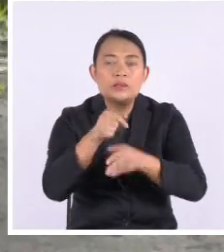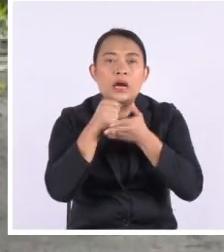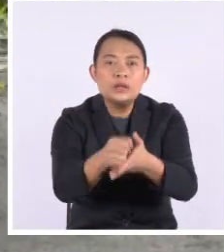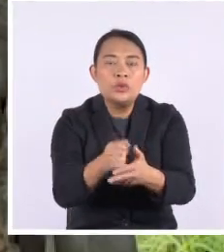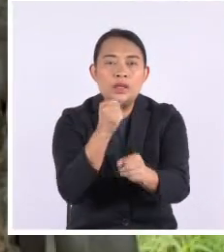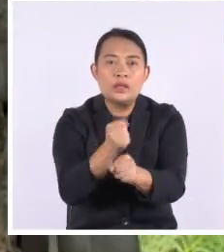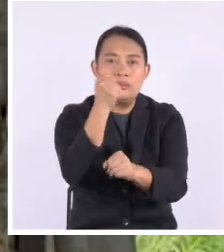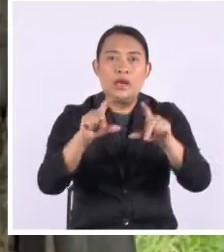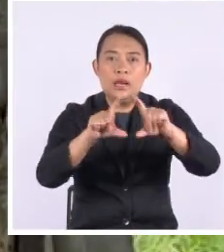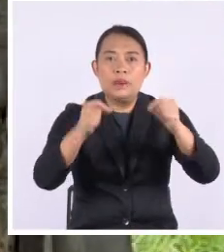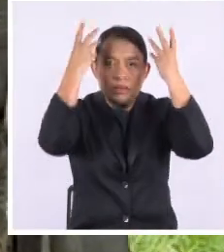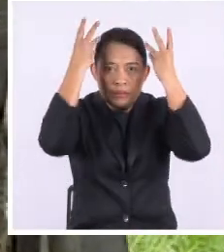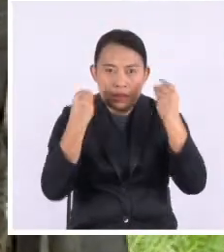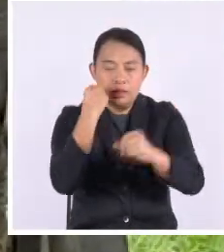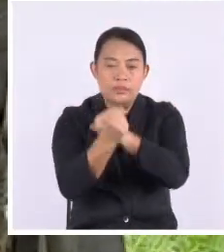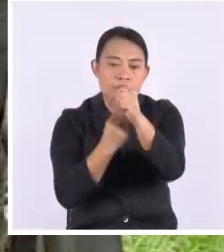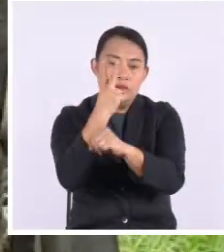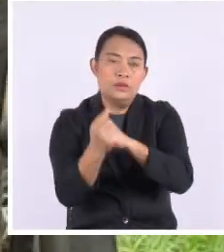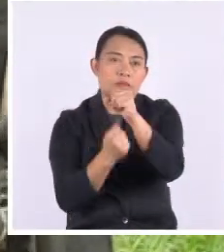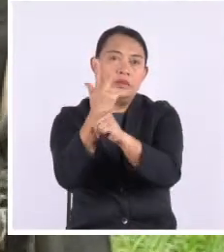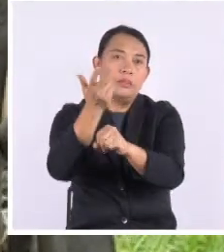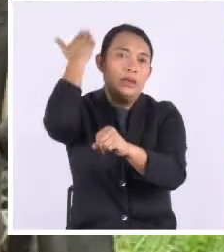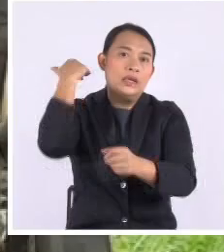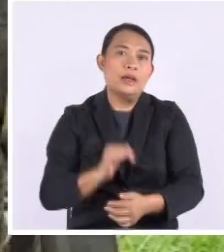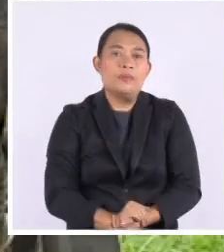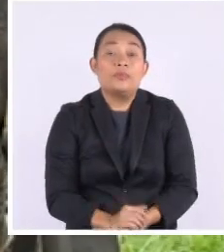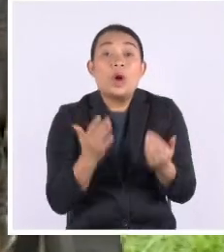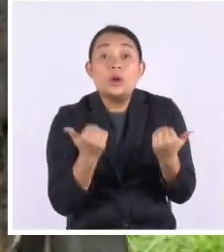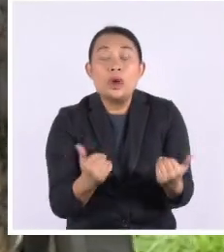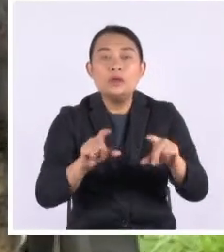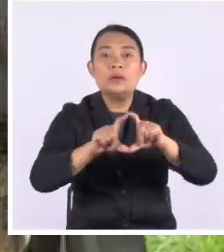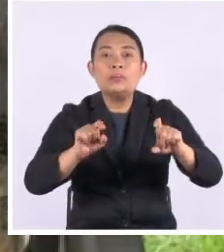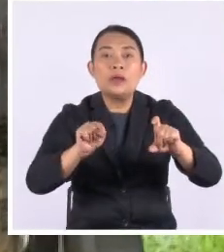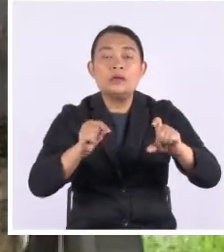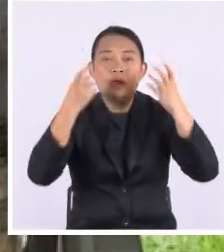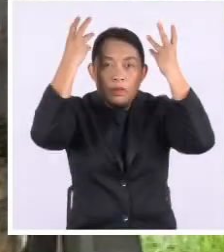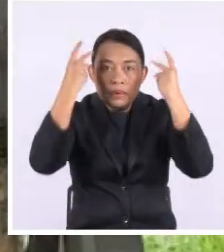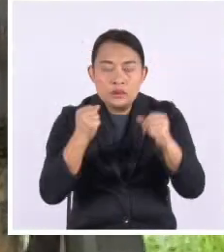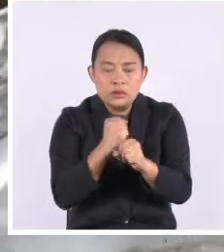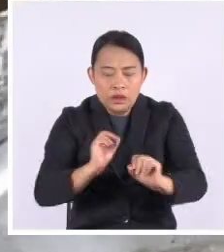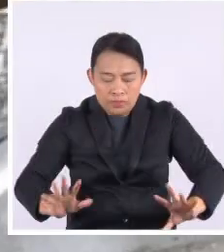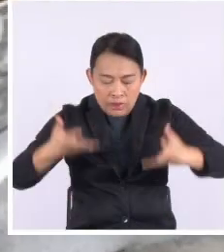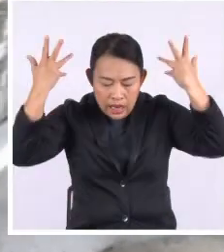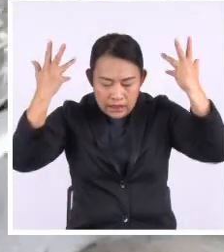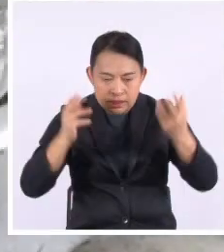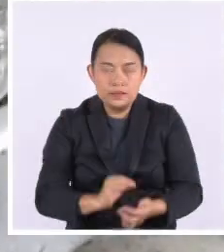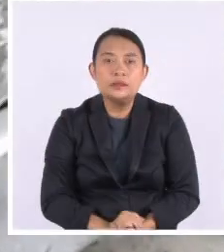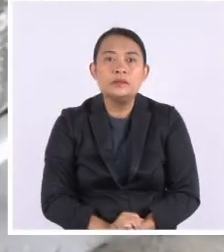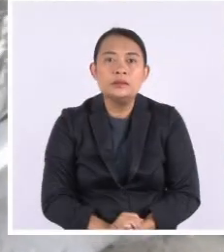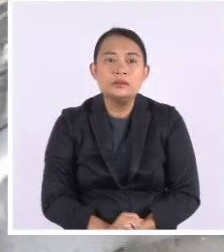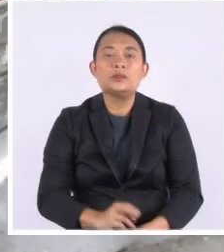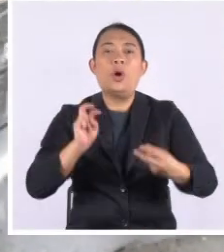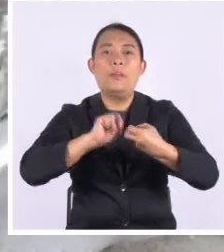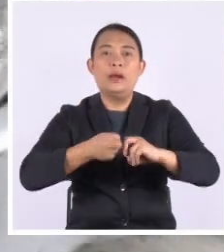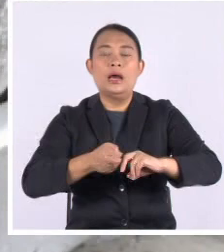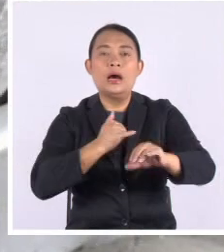ได้แล้วนะเมื่อ 2-3 ปีก่อนแต่ปัจจุบันทราบว่าทำบัตรประชาชนหายไปแล้วก็เลยกลายเป็นปัญหาอีกว่ายายออนก็ไปหาห